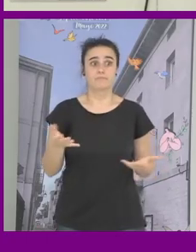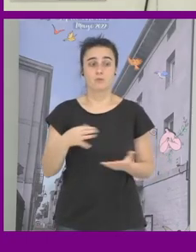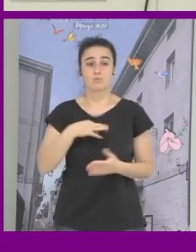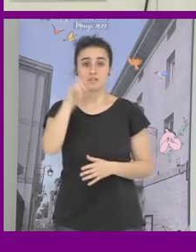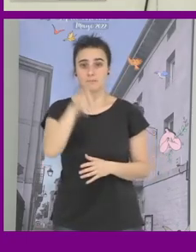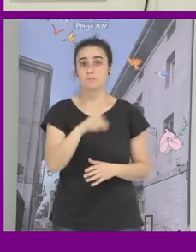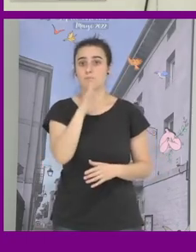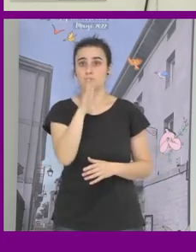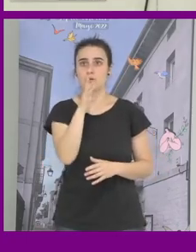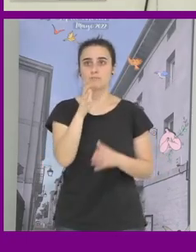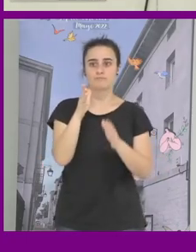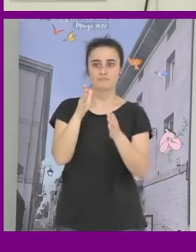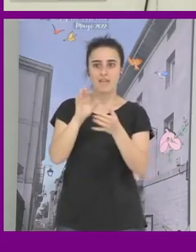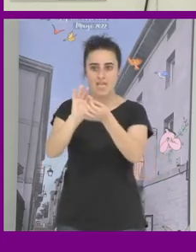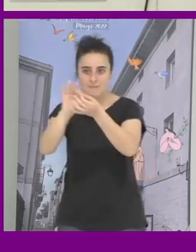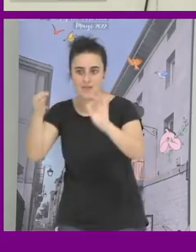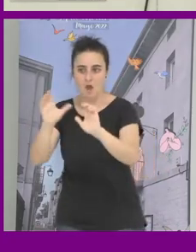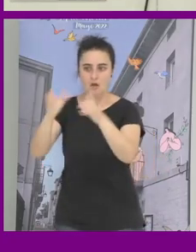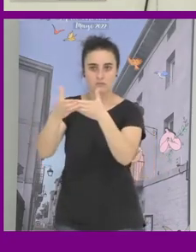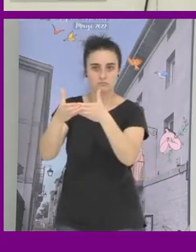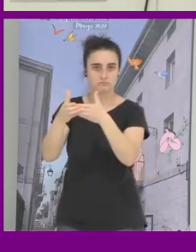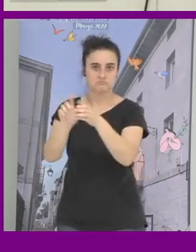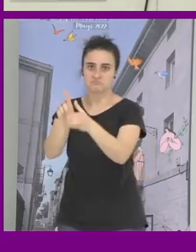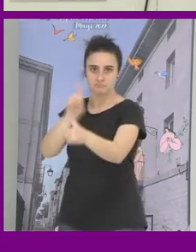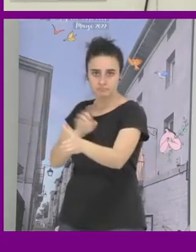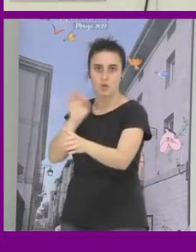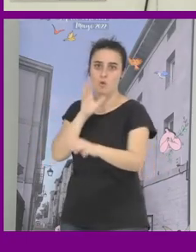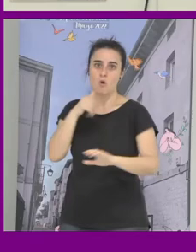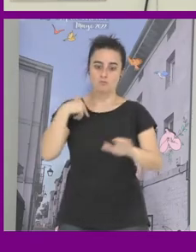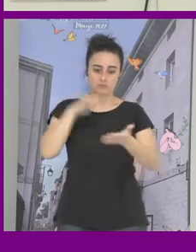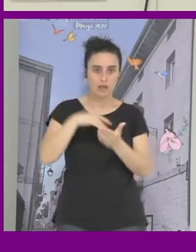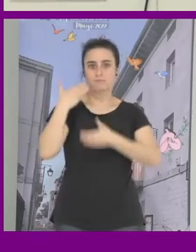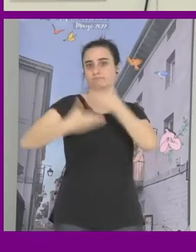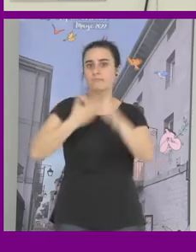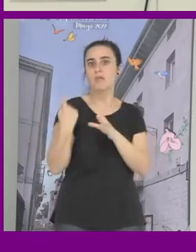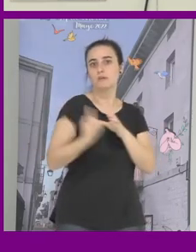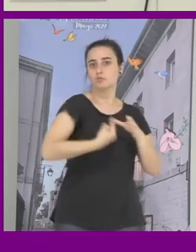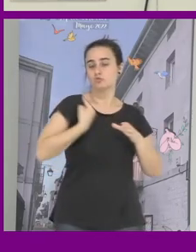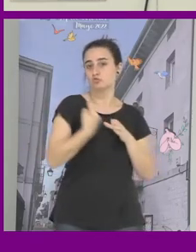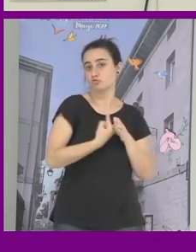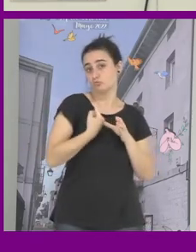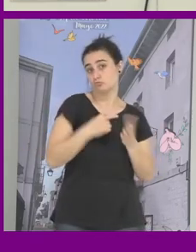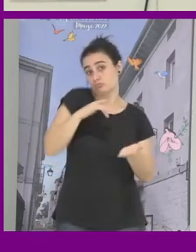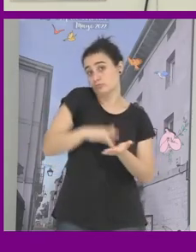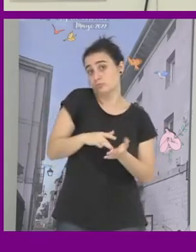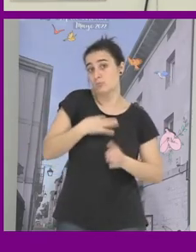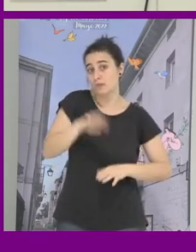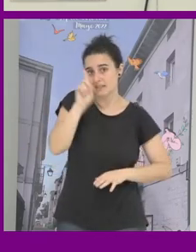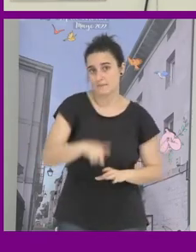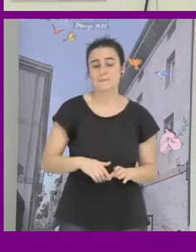alaber ba hori lagun taldea galdu izana edo isolamendu prozesu horretan egotea, bai?